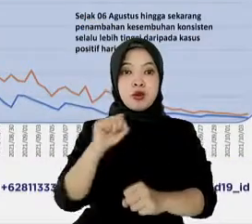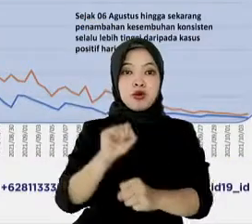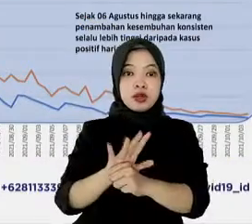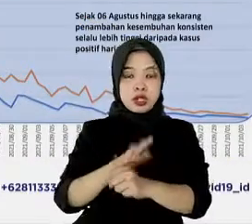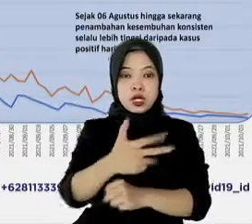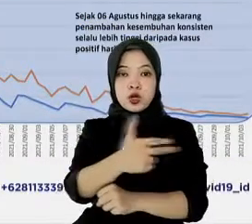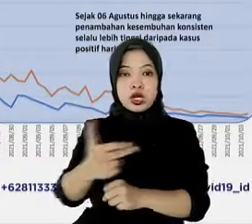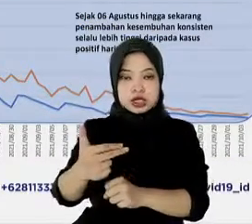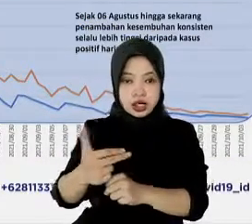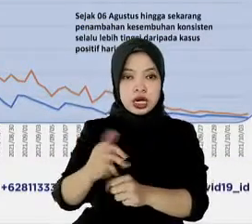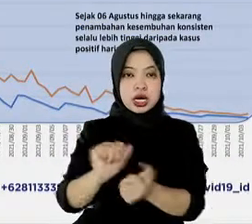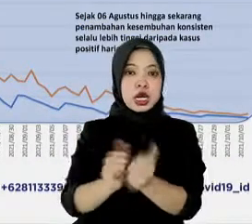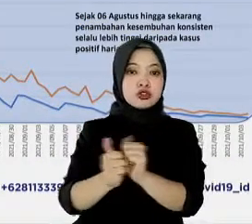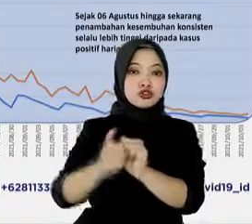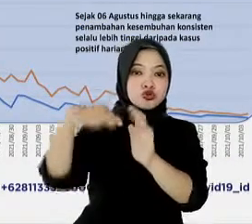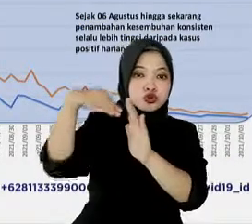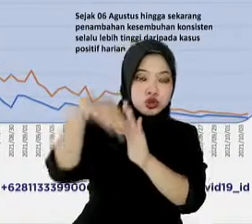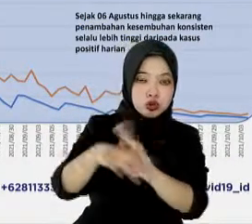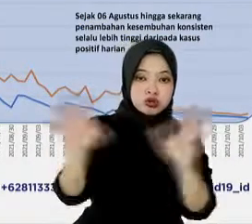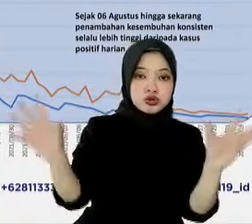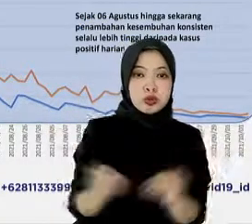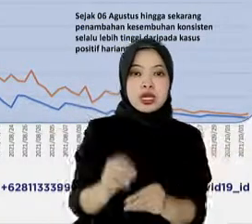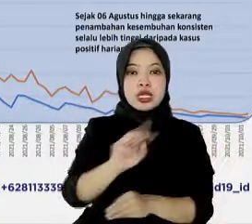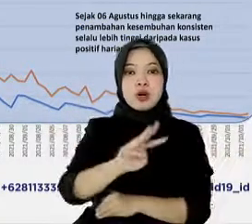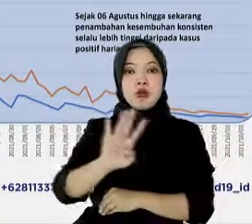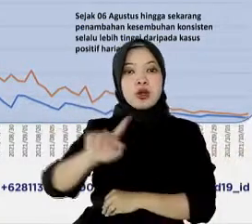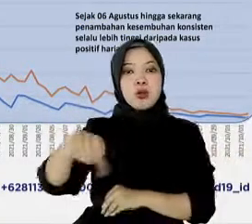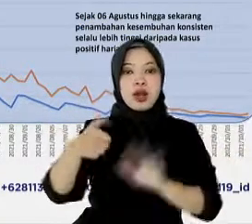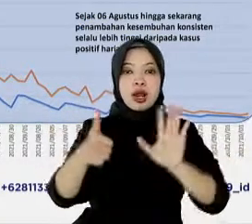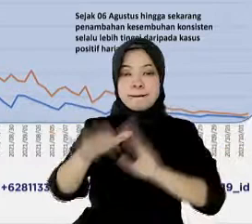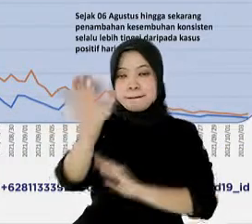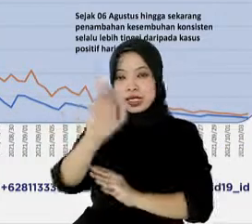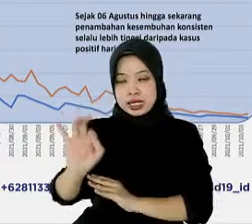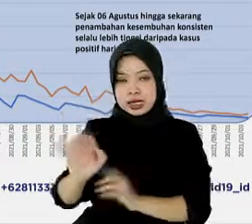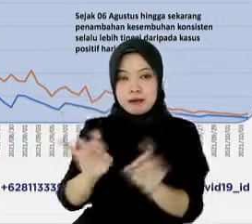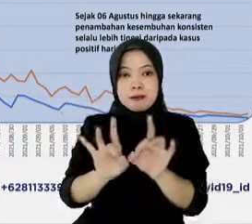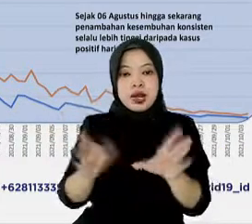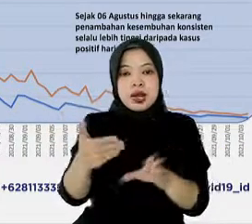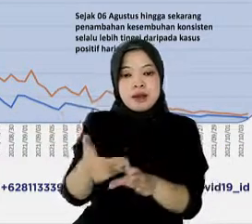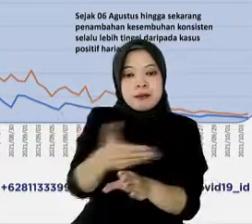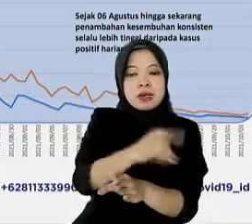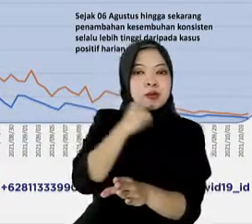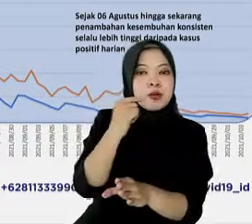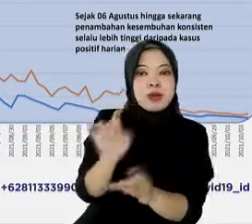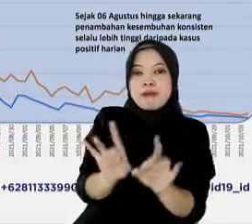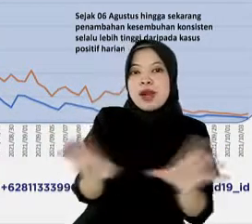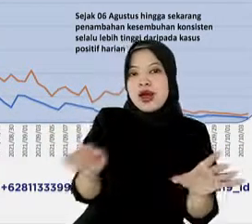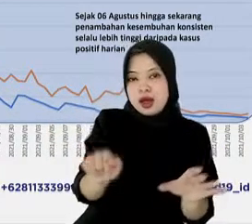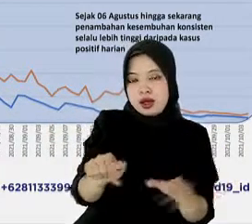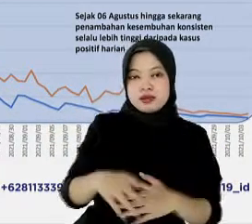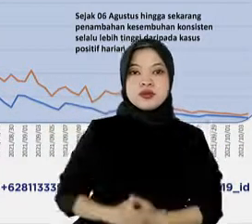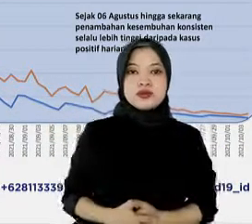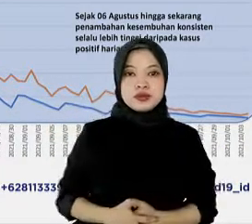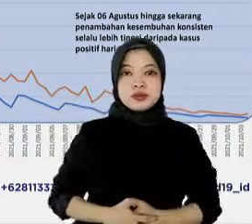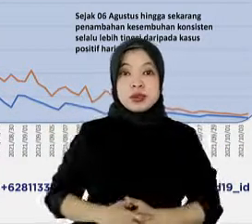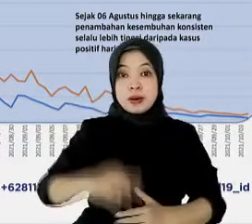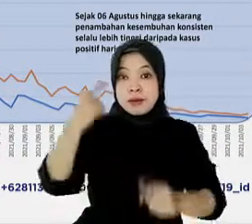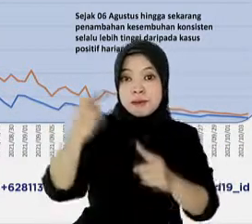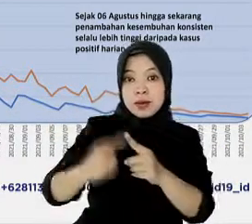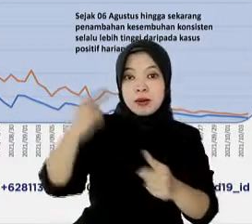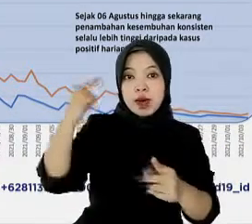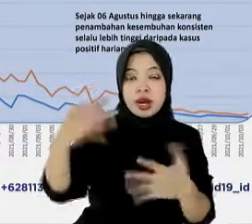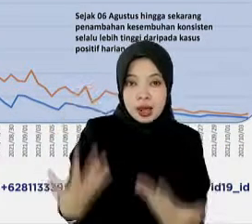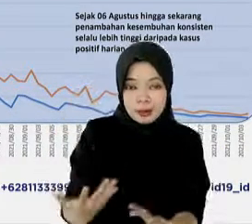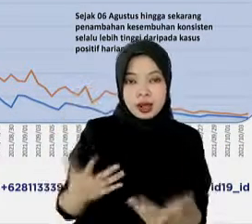mengalami penurunan 34,6 persen dibandingkan Minggu lalu bahkan untuk pertama kalinya